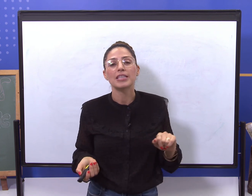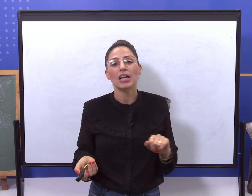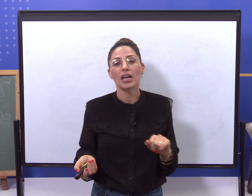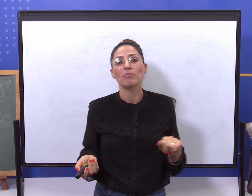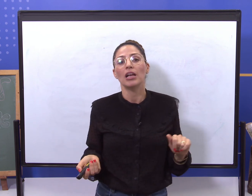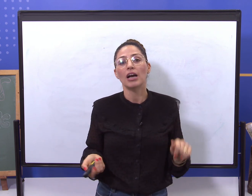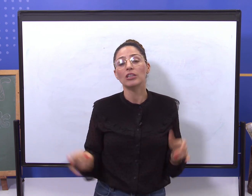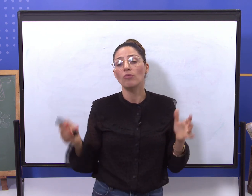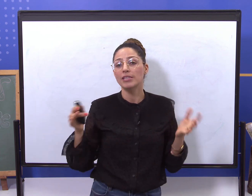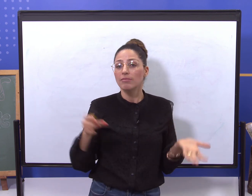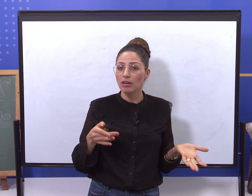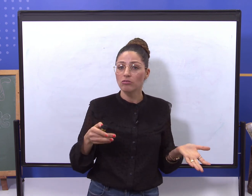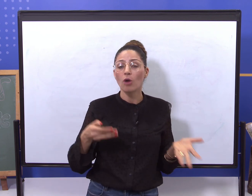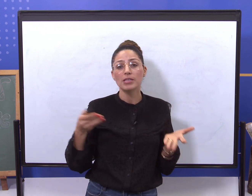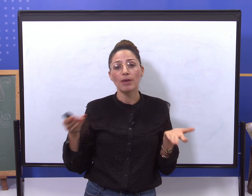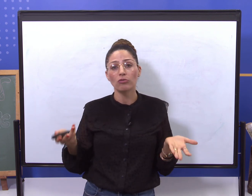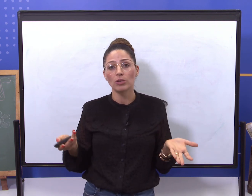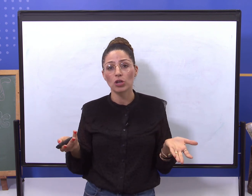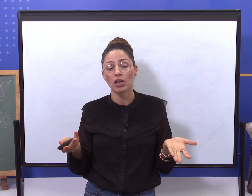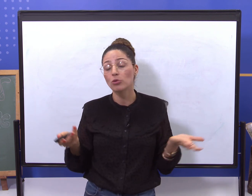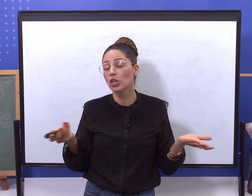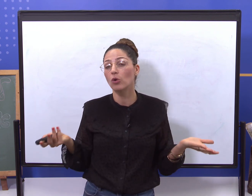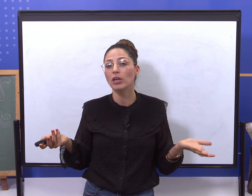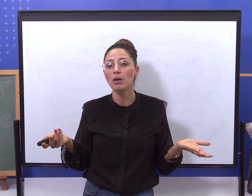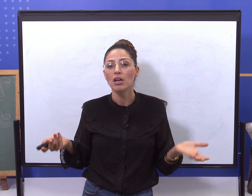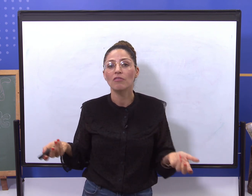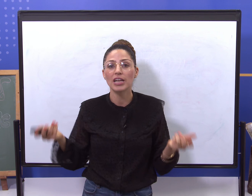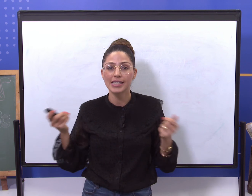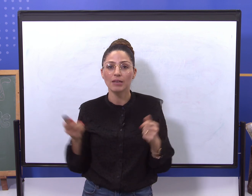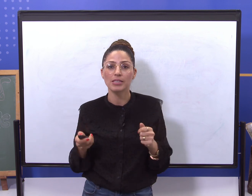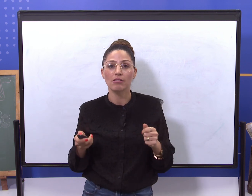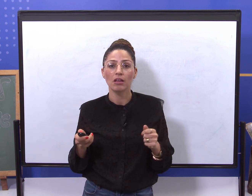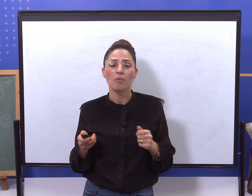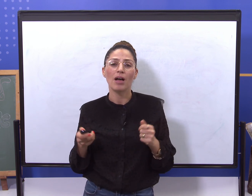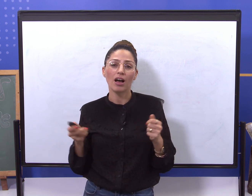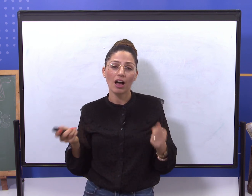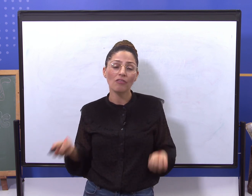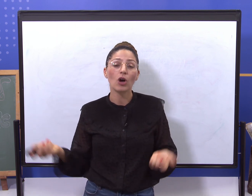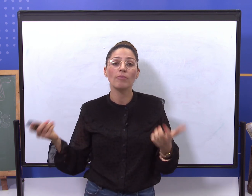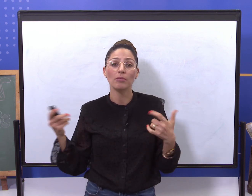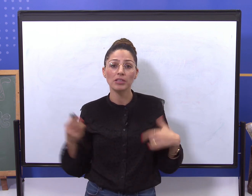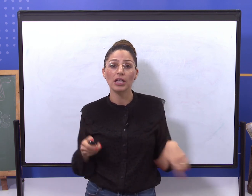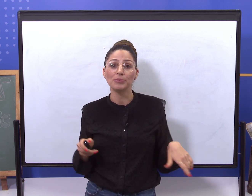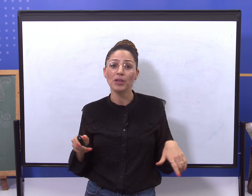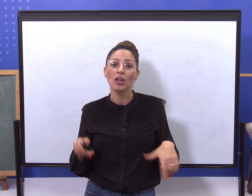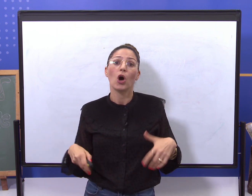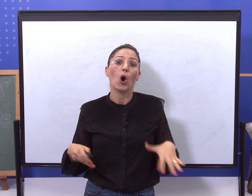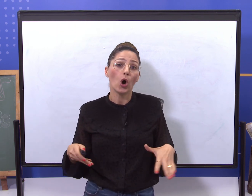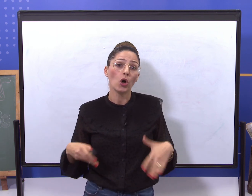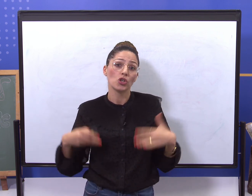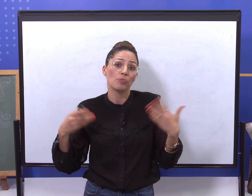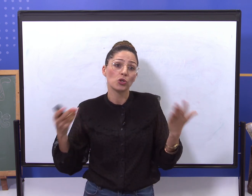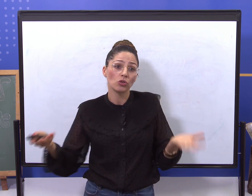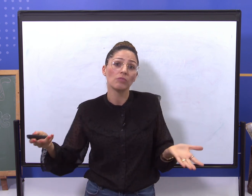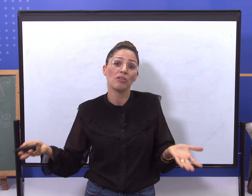אני ממליצה לכם לקחת או מצלמה, או בסמארטפונים שלכם או של ההורים, ולצלם את זה. מאחר והחומרים מתקלים,